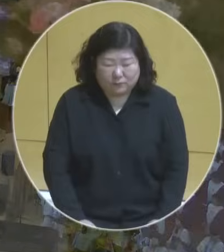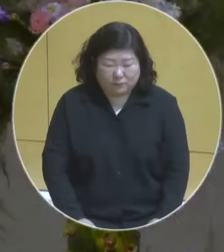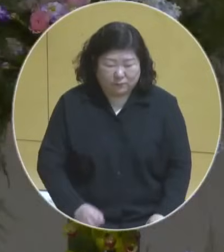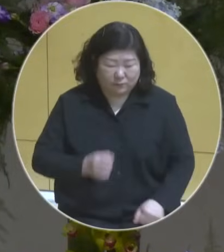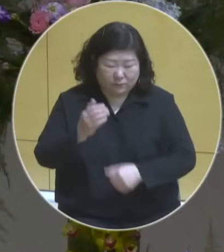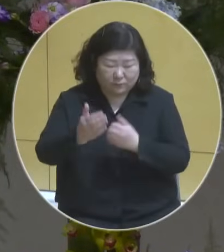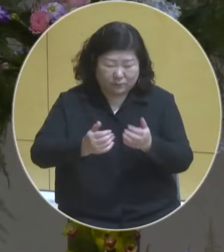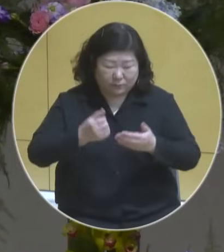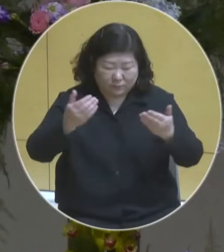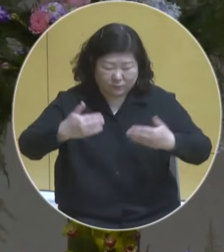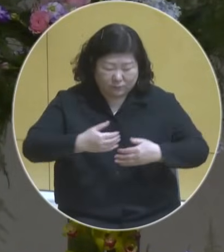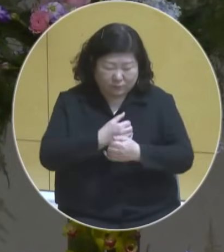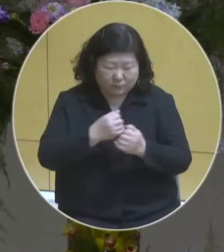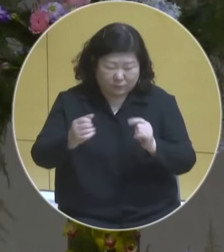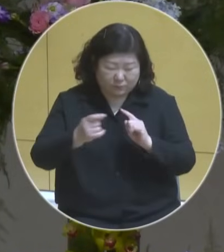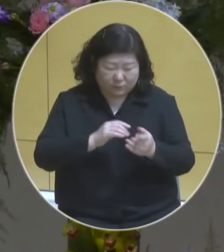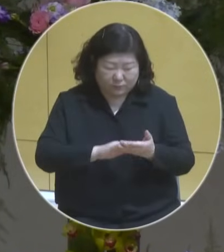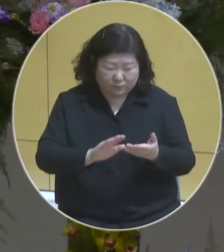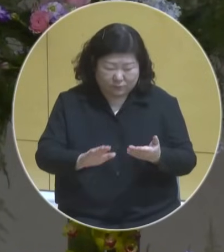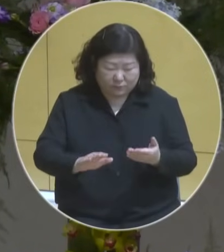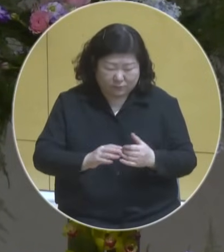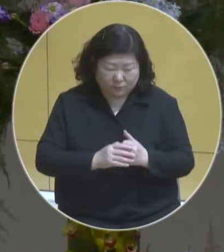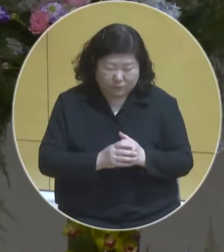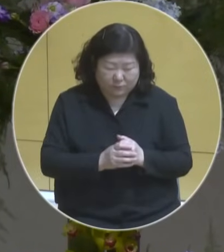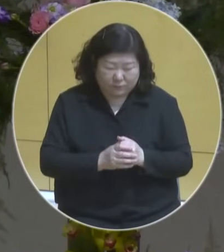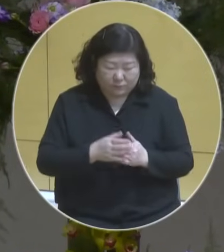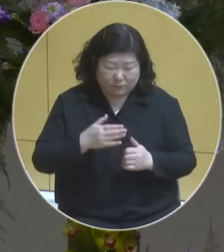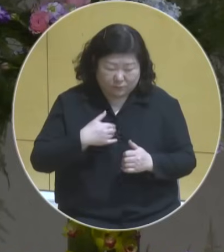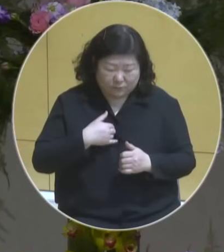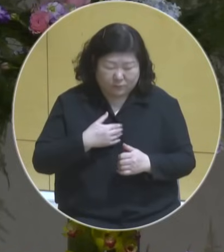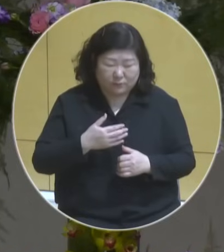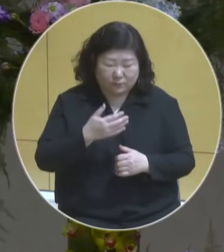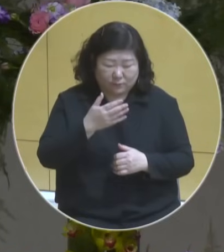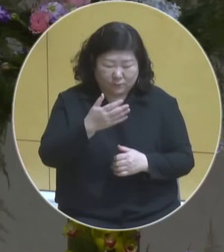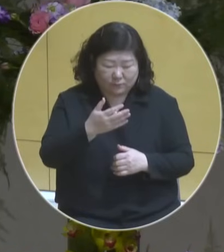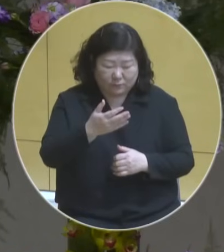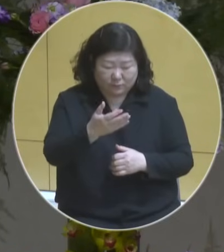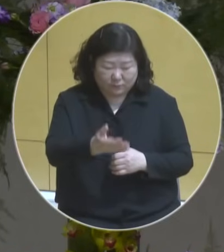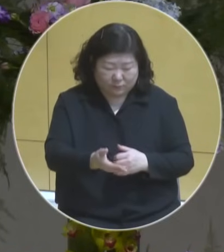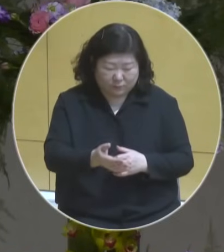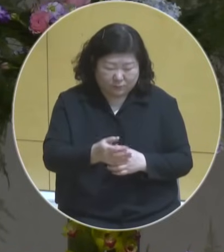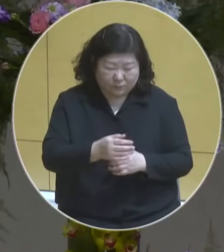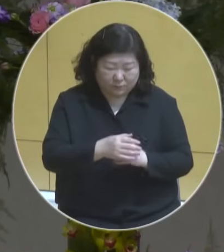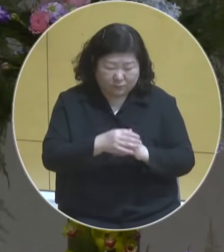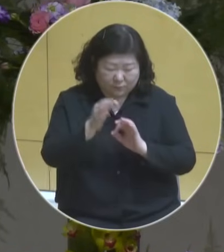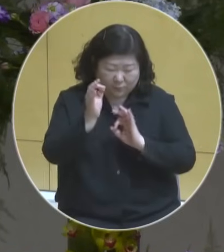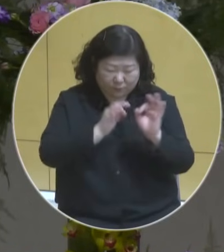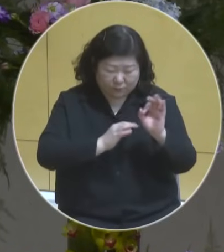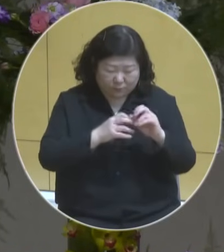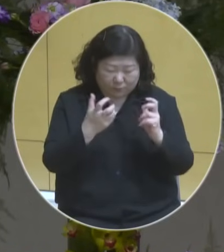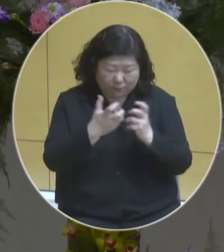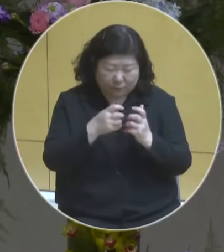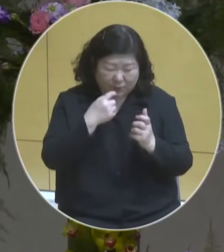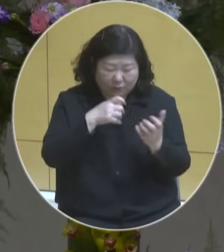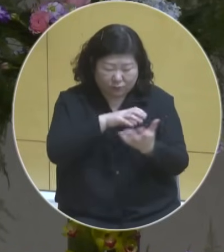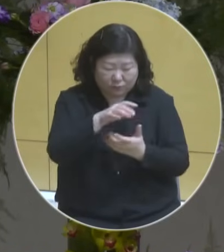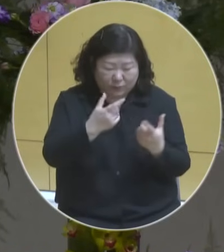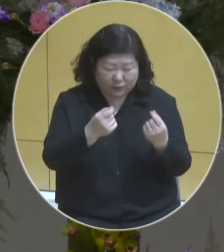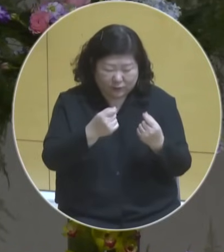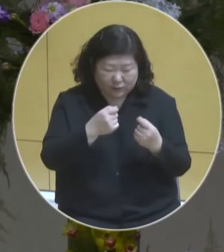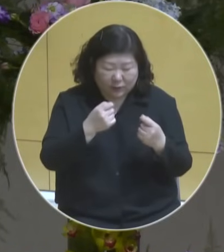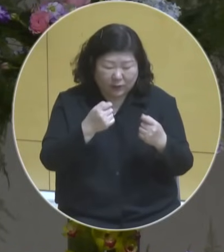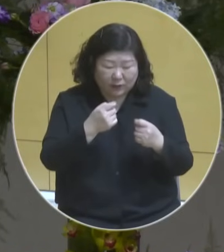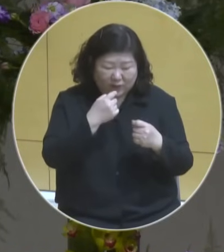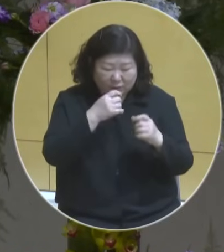하나님께서 주시는 사주의 말씀입니다 내가 내 허물을 백한 구름같이 내 죄를 안개같이 없이